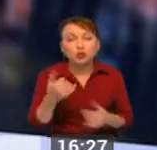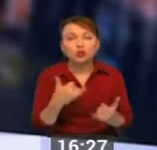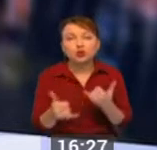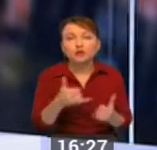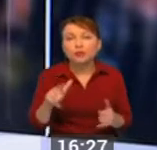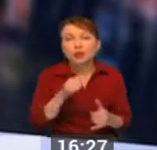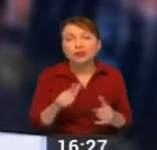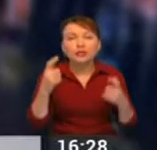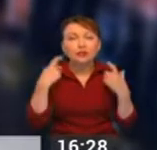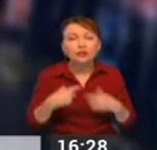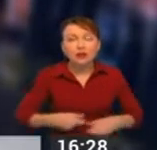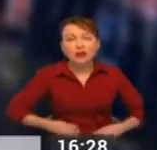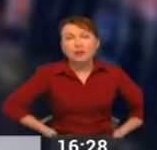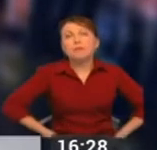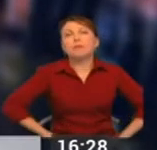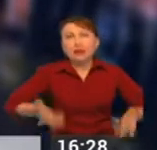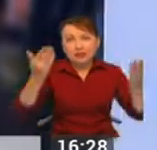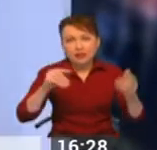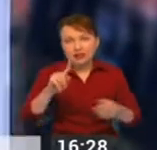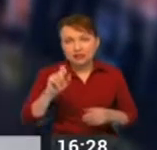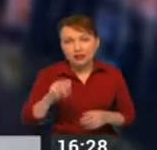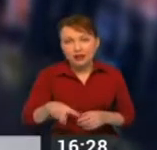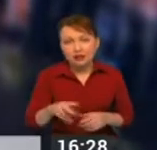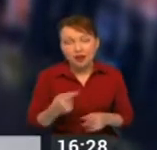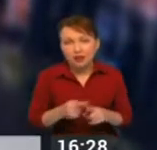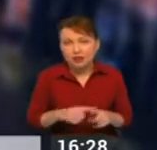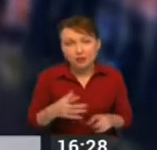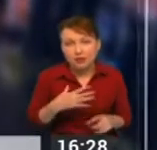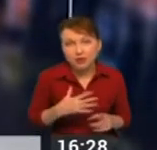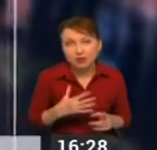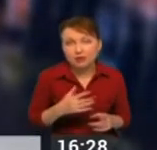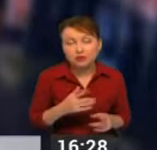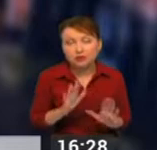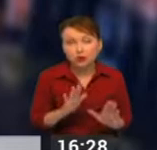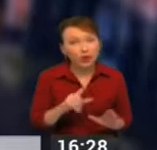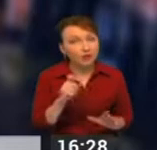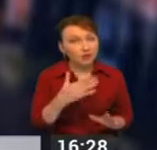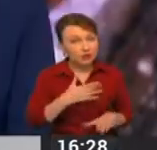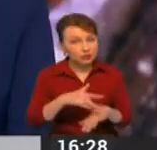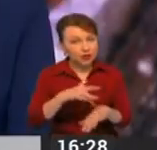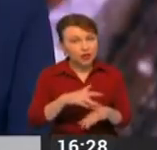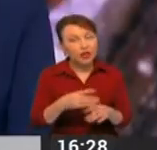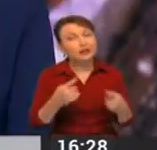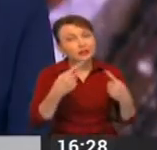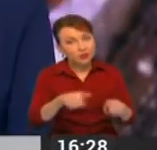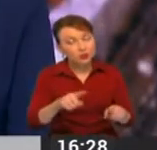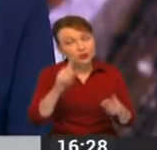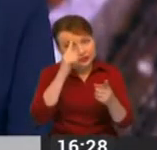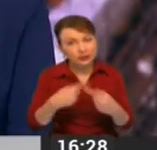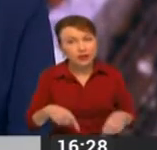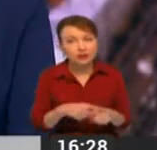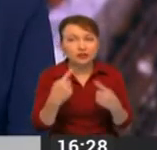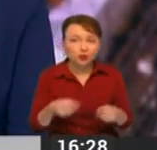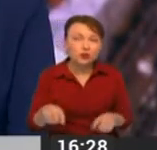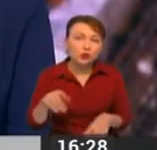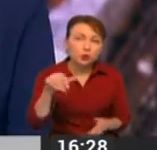желто-блакитными. Она подняла зал, и это было просто не только за нас болели, они болели и за другие страны, за других